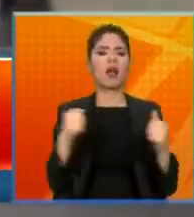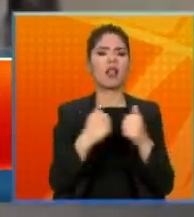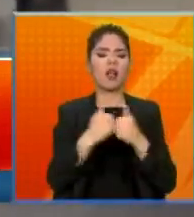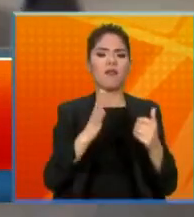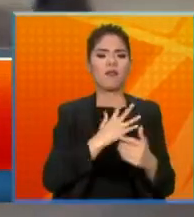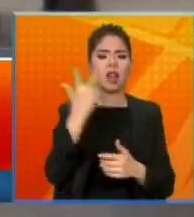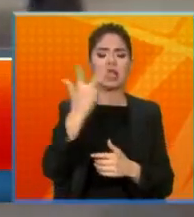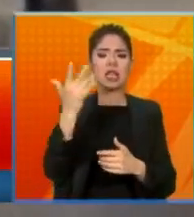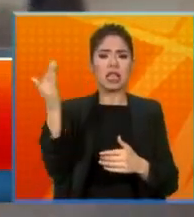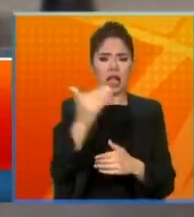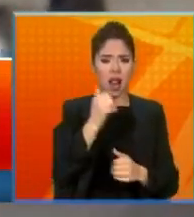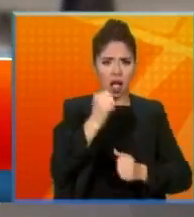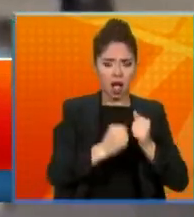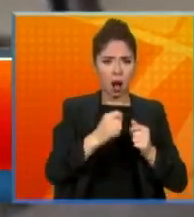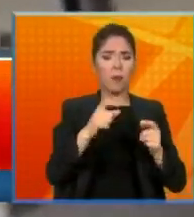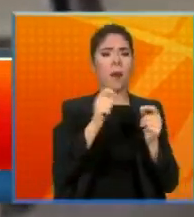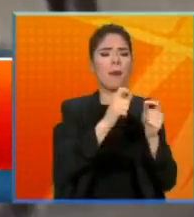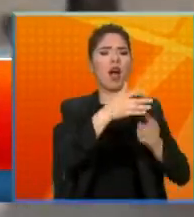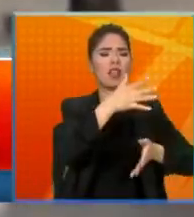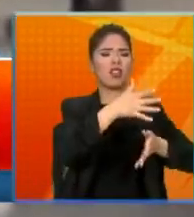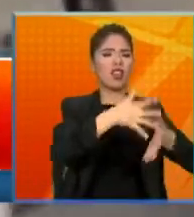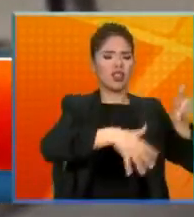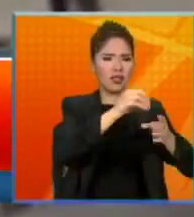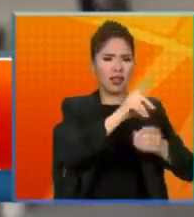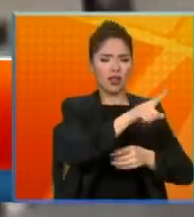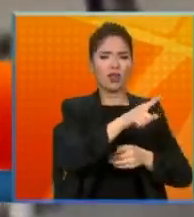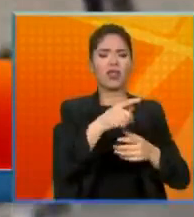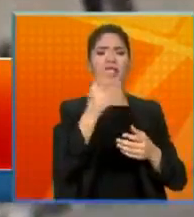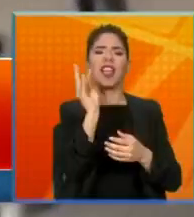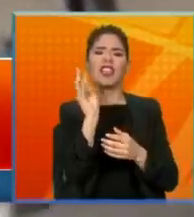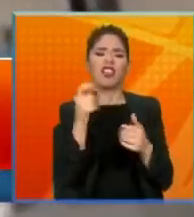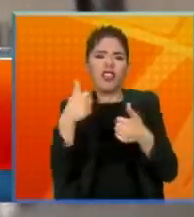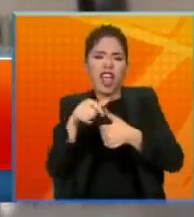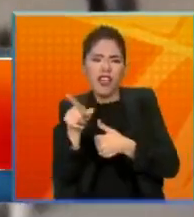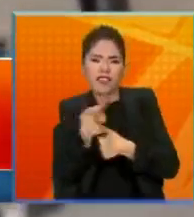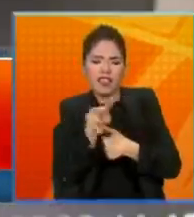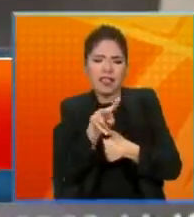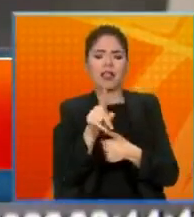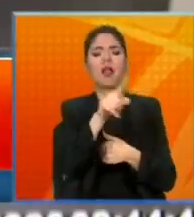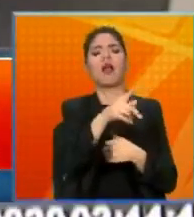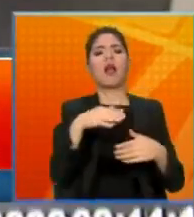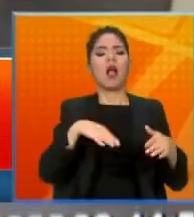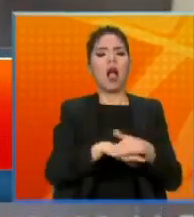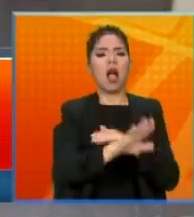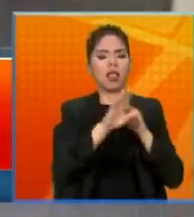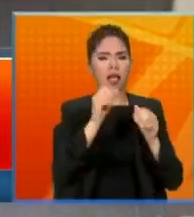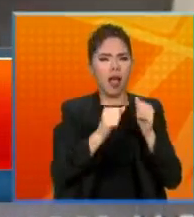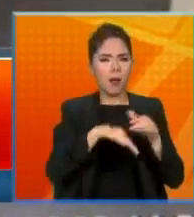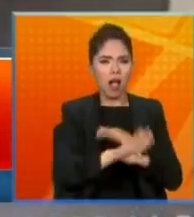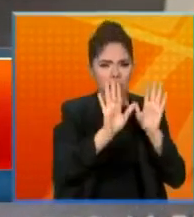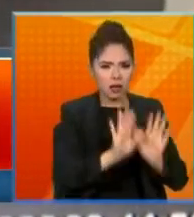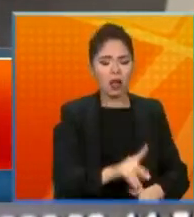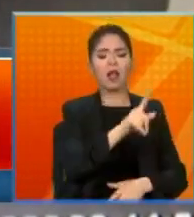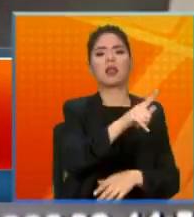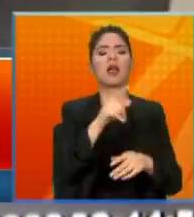Hızla gelen bir araç Bağdat Caddesi'nde nişanlı çifti altına almıştı. O kazayla birlikte gözler sık sık ölümlü kazaların